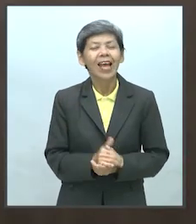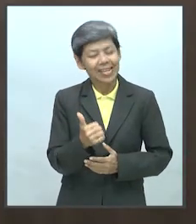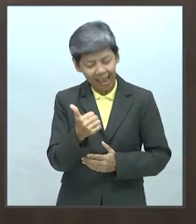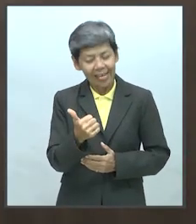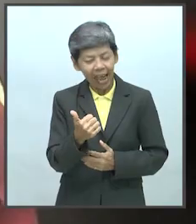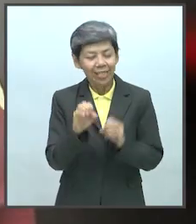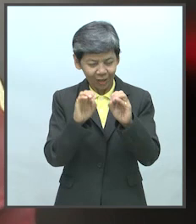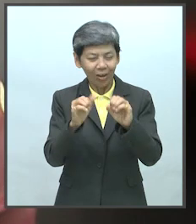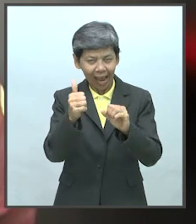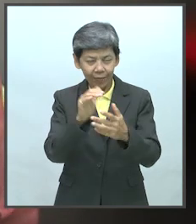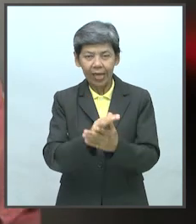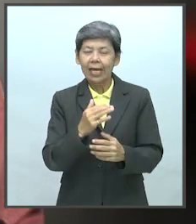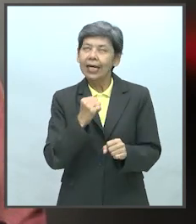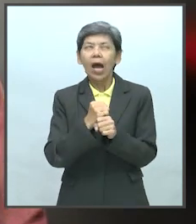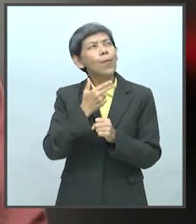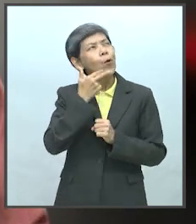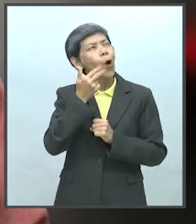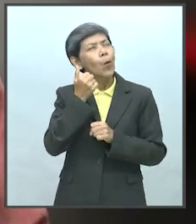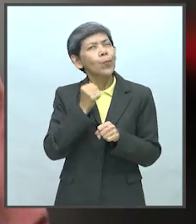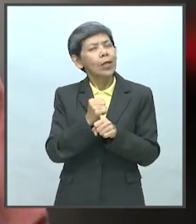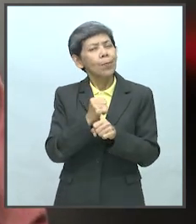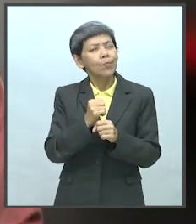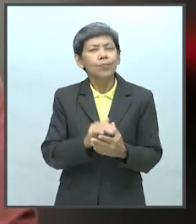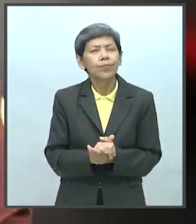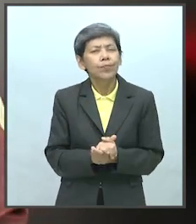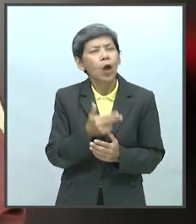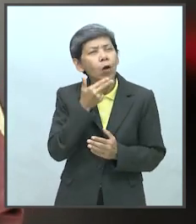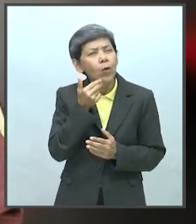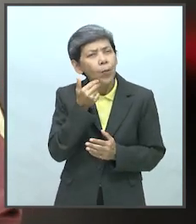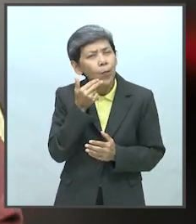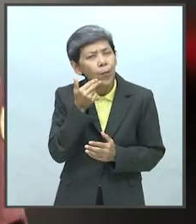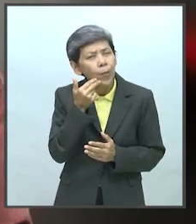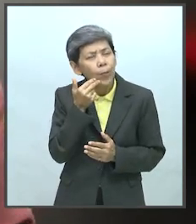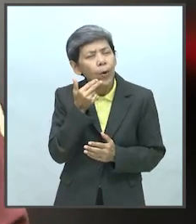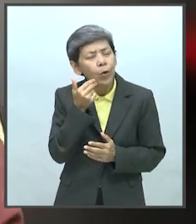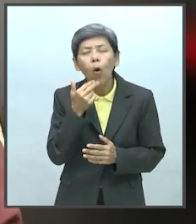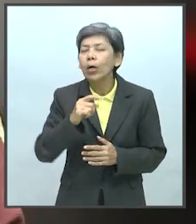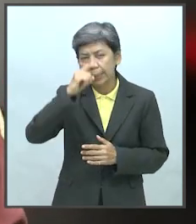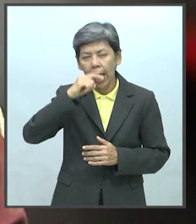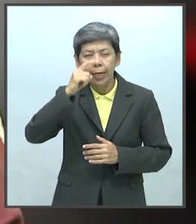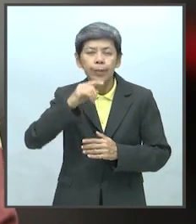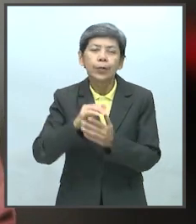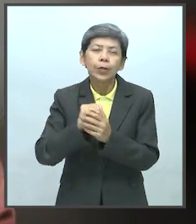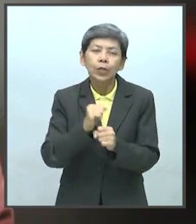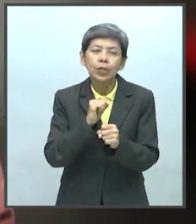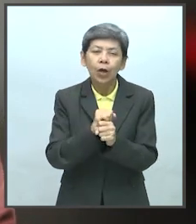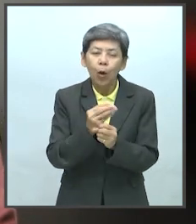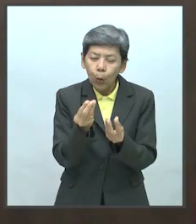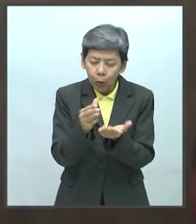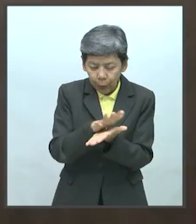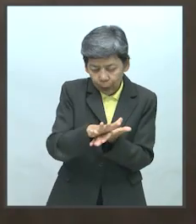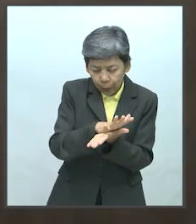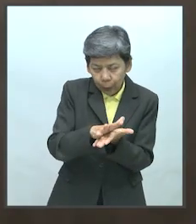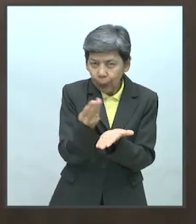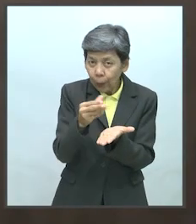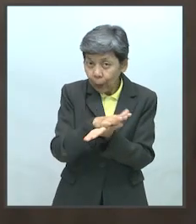ได้ครับก็เดี๋ยวเราจะทำขนมที่เป็นขนมพื้นบ้านของไทยเราเป็นขนมบัวลอย บัวลอย